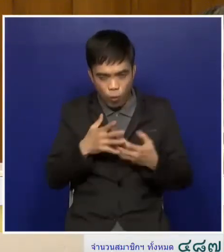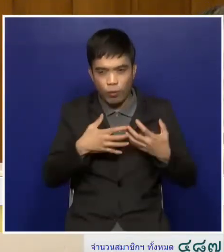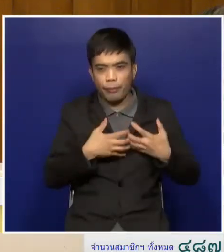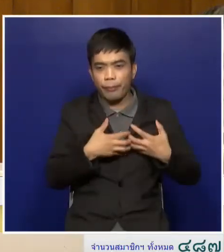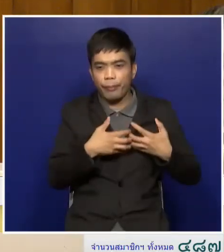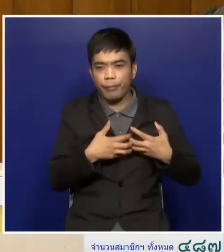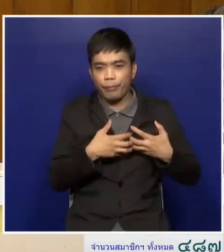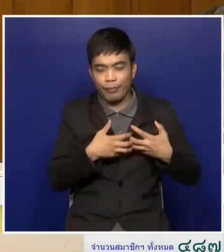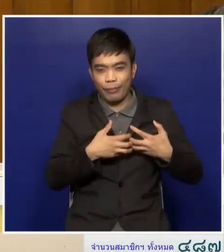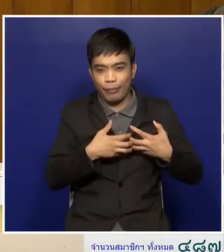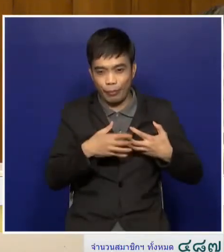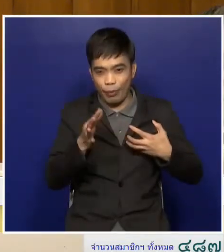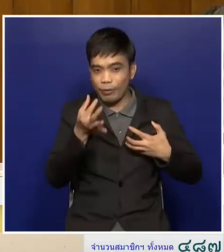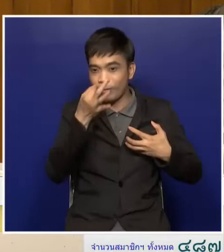าร์ท